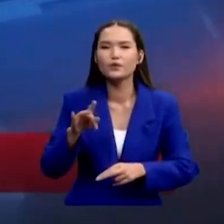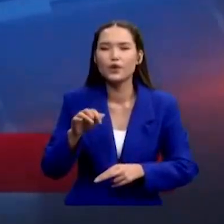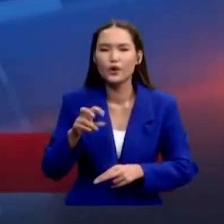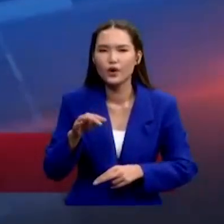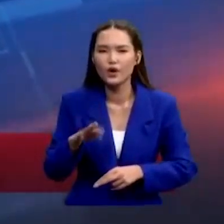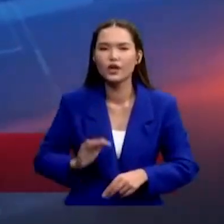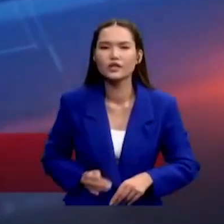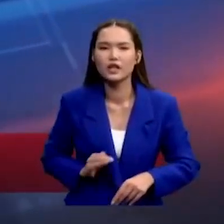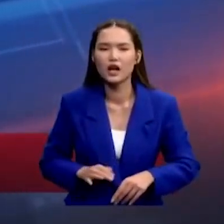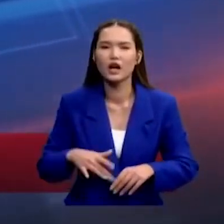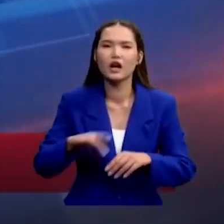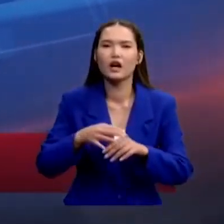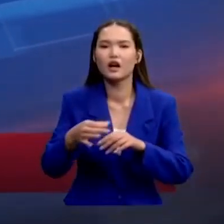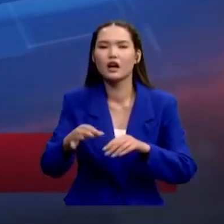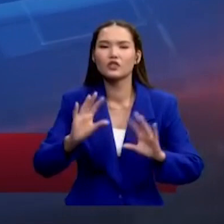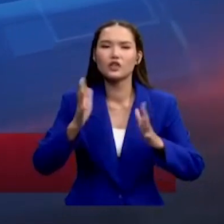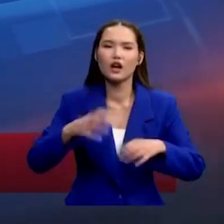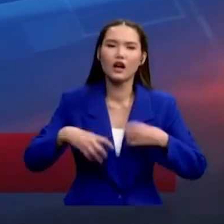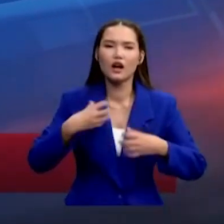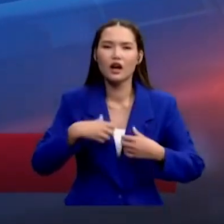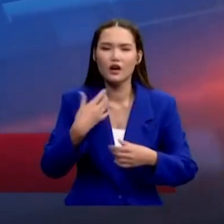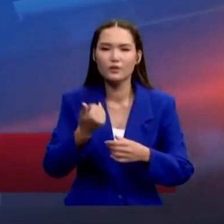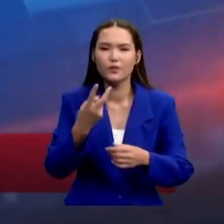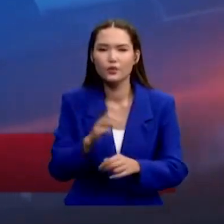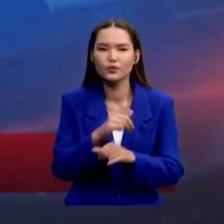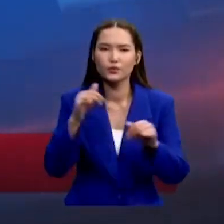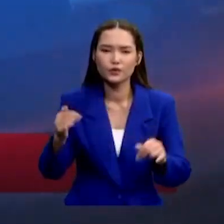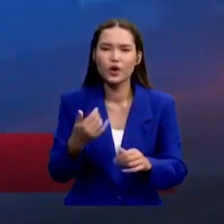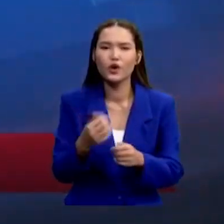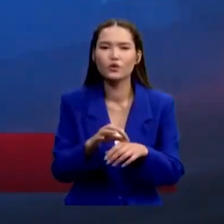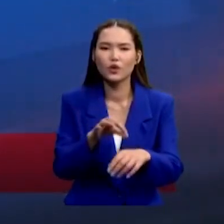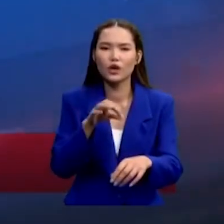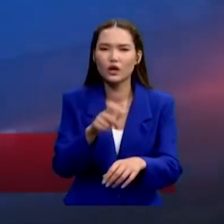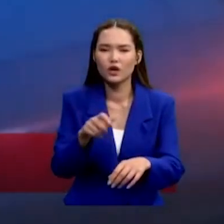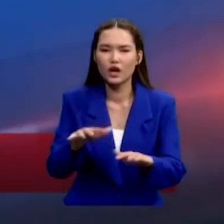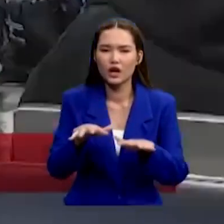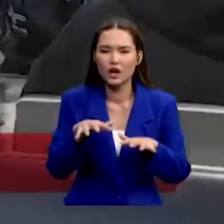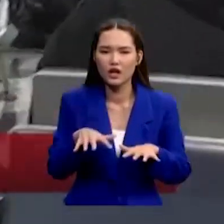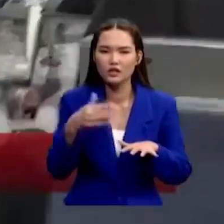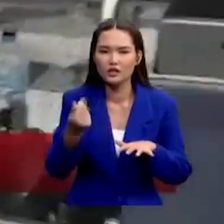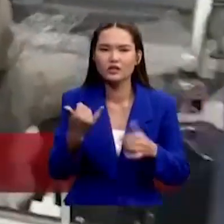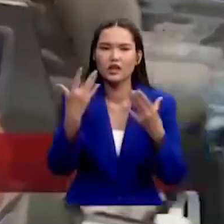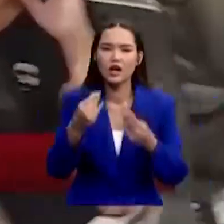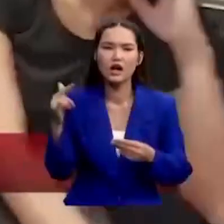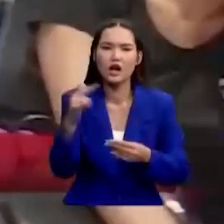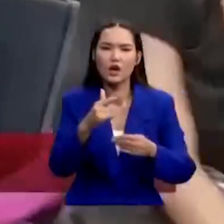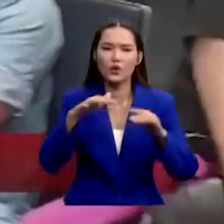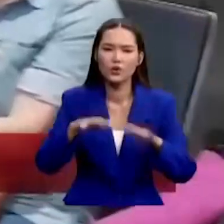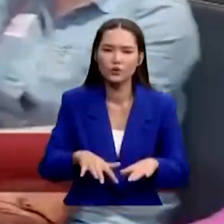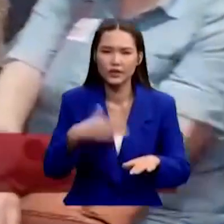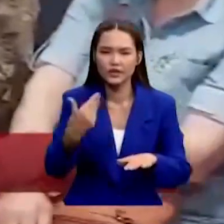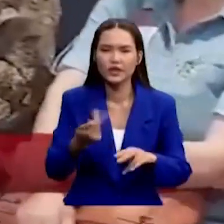Қарабақтағы жағдай алаңдатып қойды. Әуе кемесінде 200-ге тарта жолаушы болған. Олардың дені қазір әуе жайда.